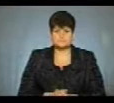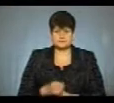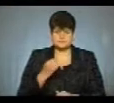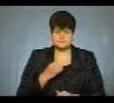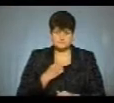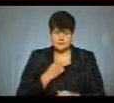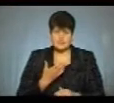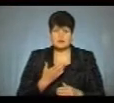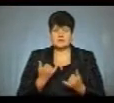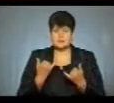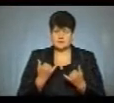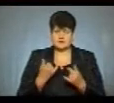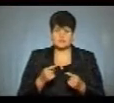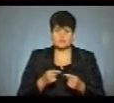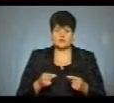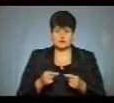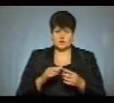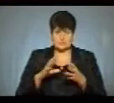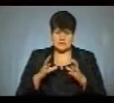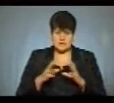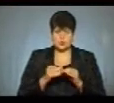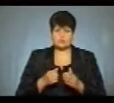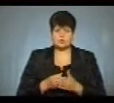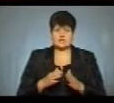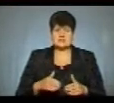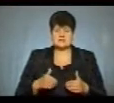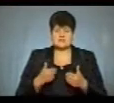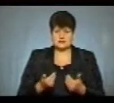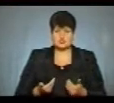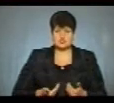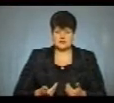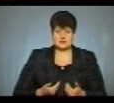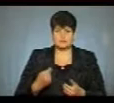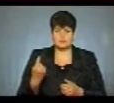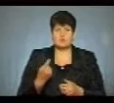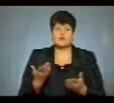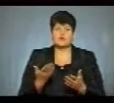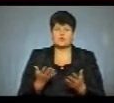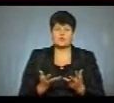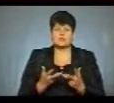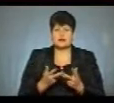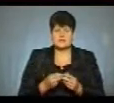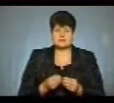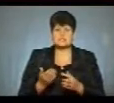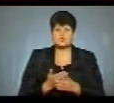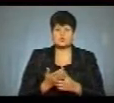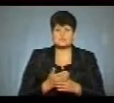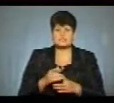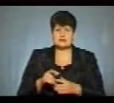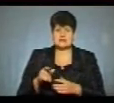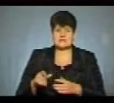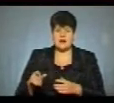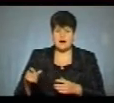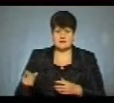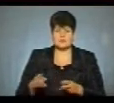нашу розмову. Отже, відповідно загалом до звернень жителів краю, про яку кількість субсидіантів на опалювальний